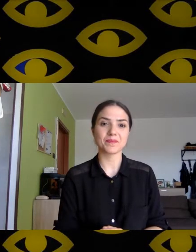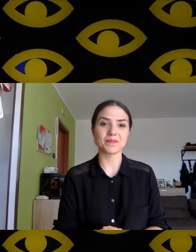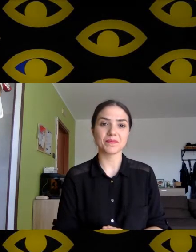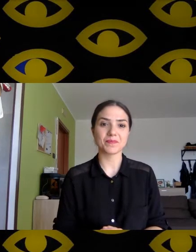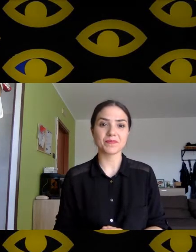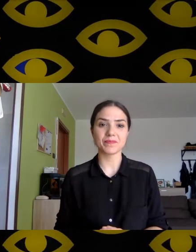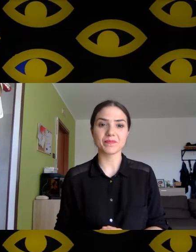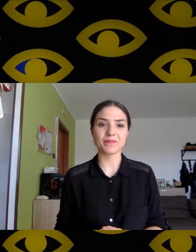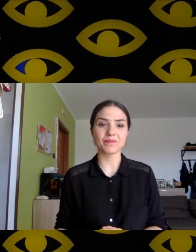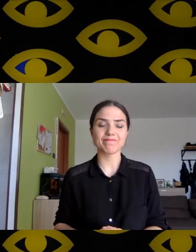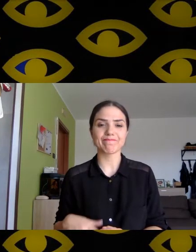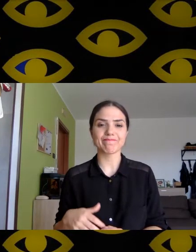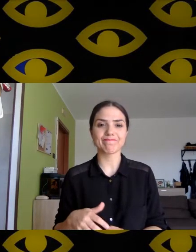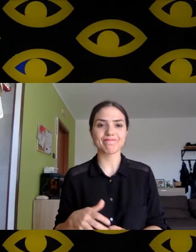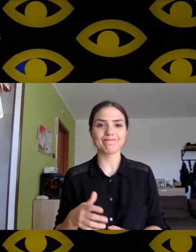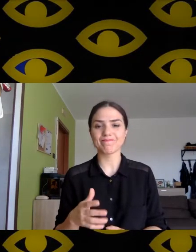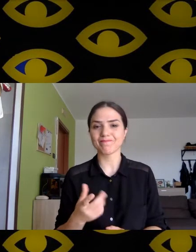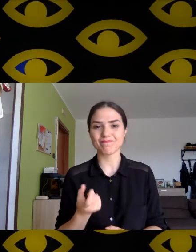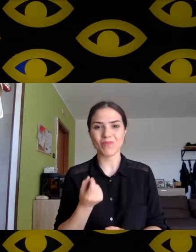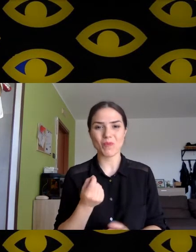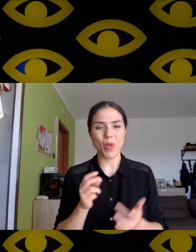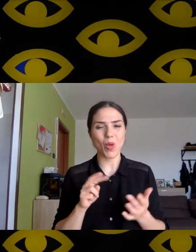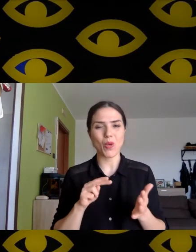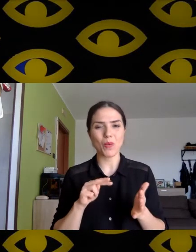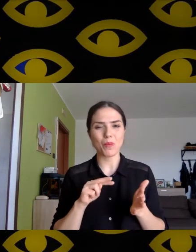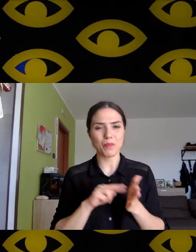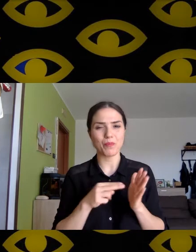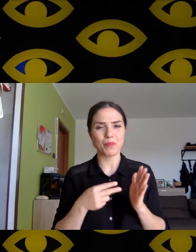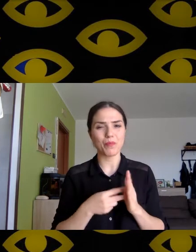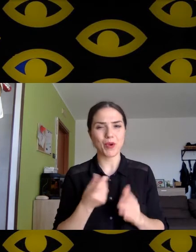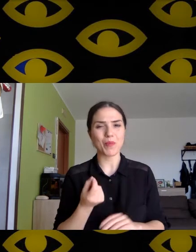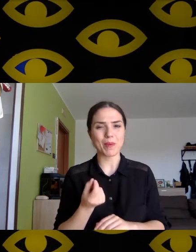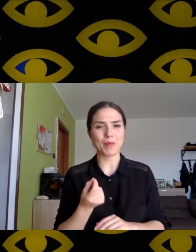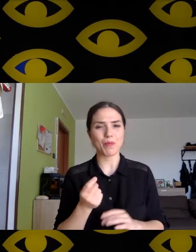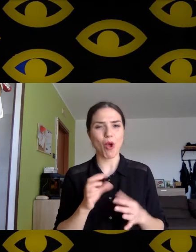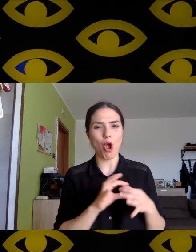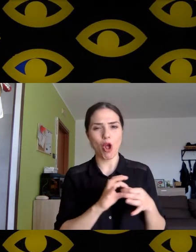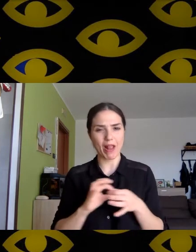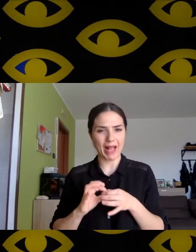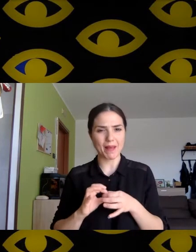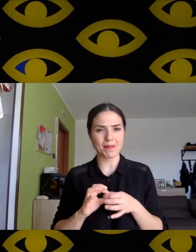Ho dei piccoli problemi di collegamento, eccolo qua, ok.